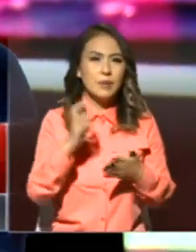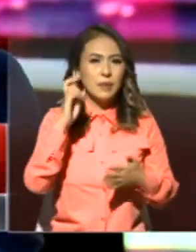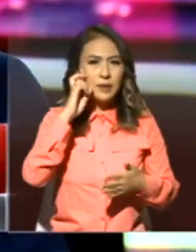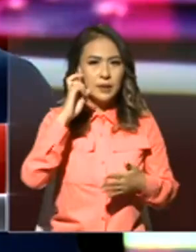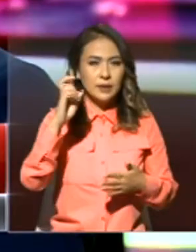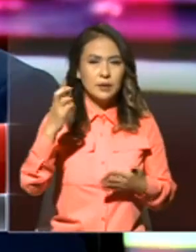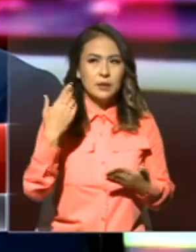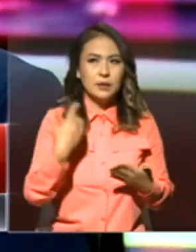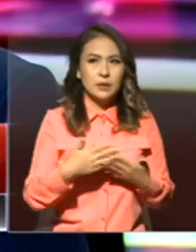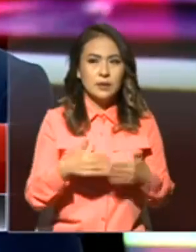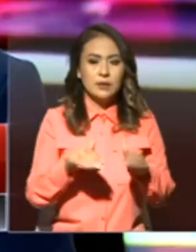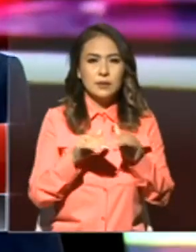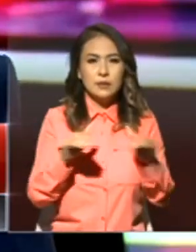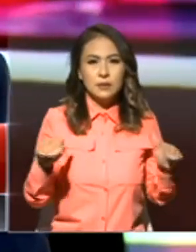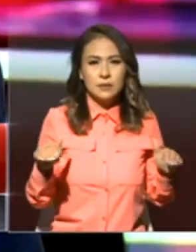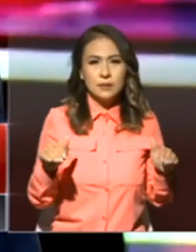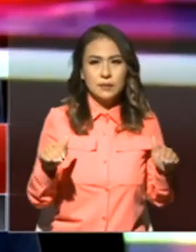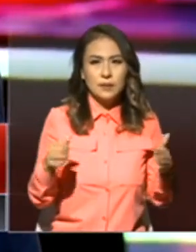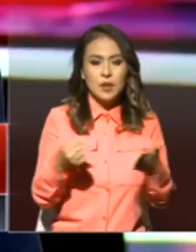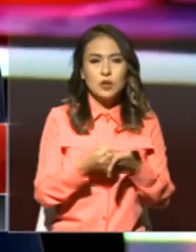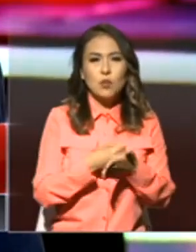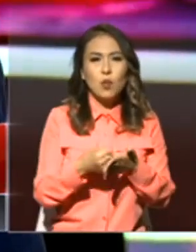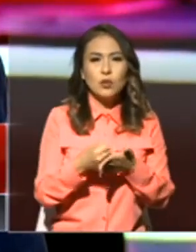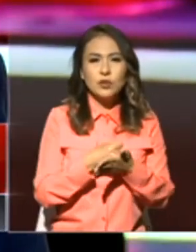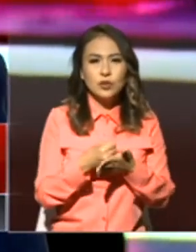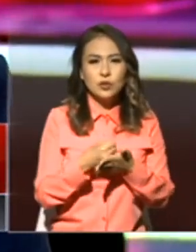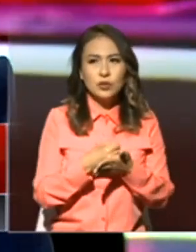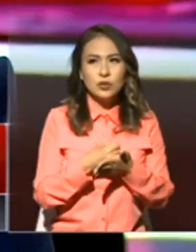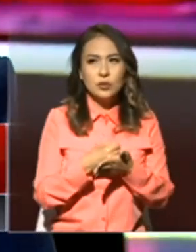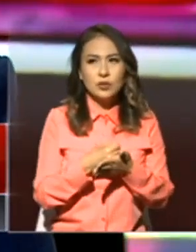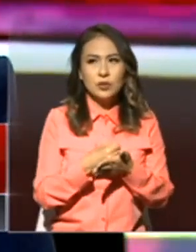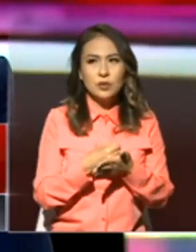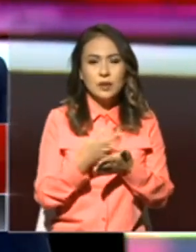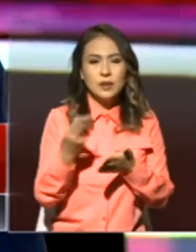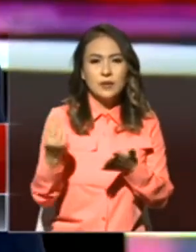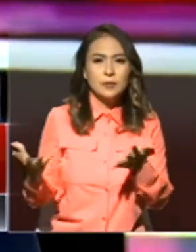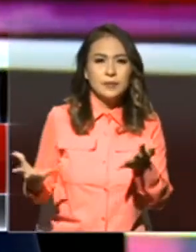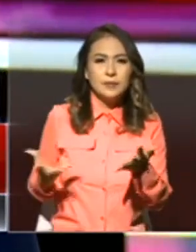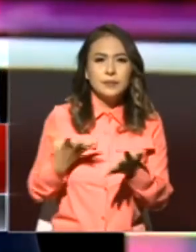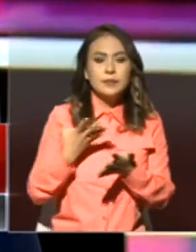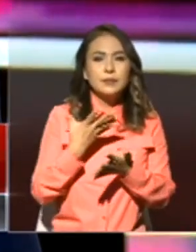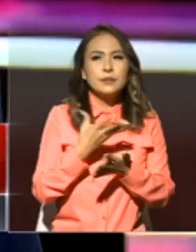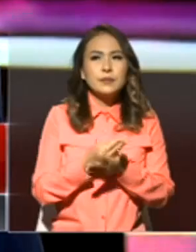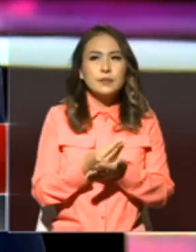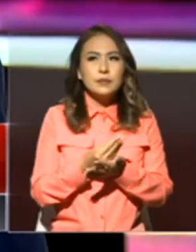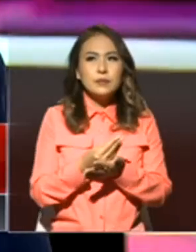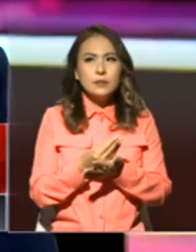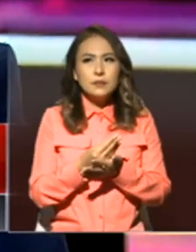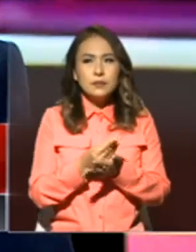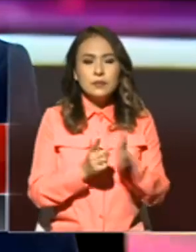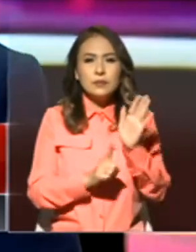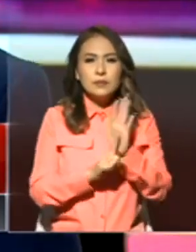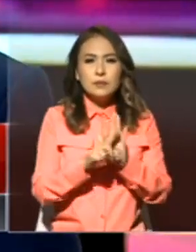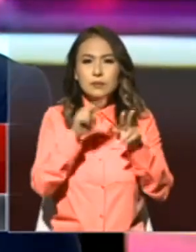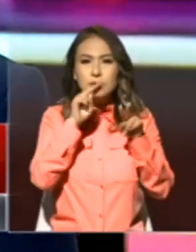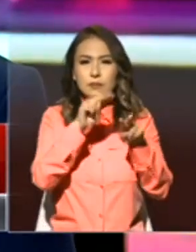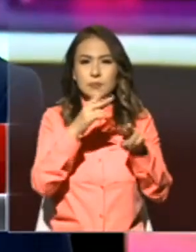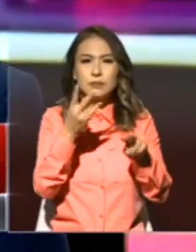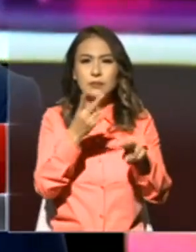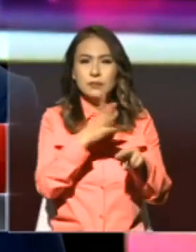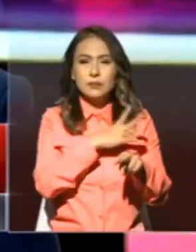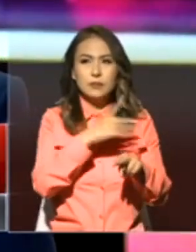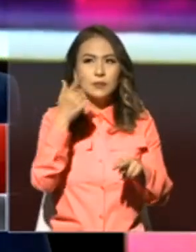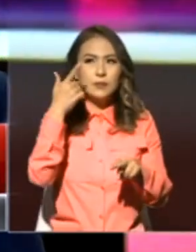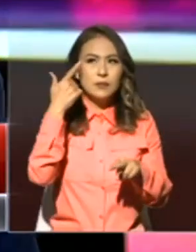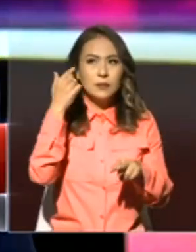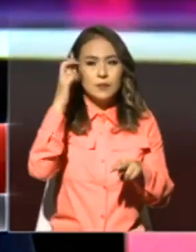дәл жаңағы үлескерлердің ақшасын салатын кезде, соны мемлекет басқарып қарау керек еді. Қырғызстан мемлекетіне